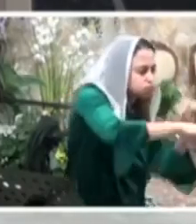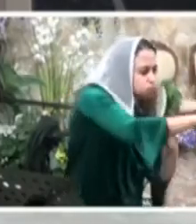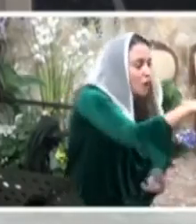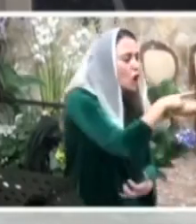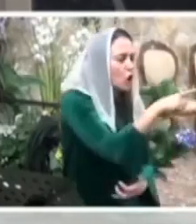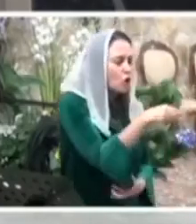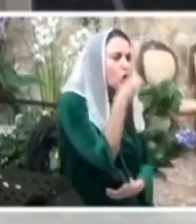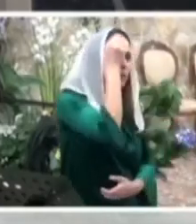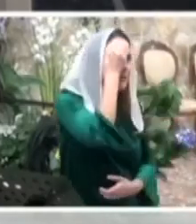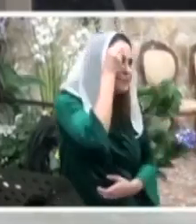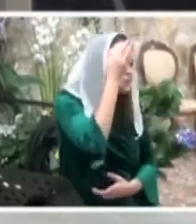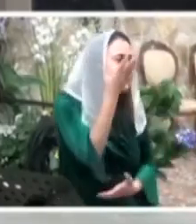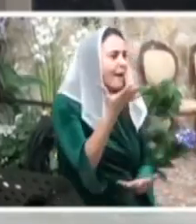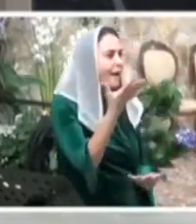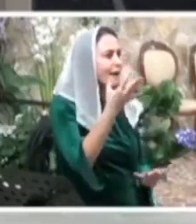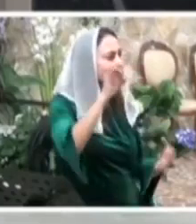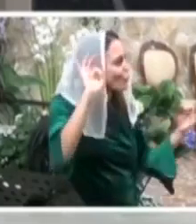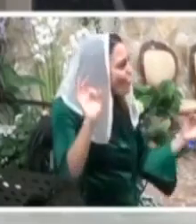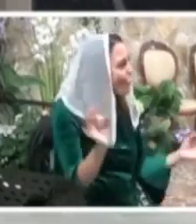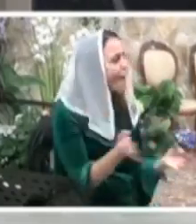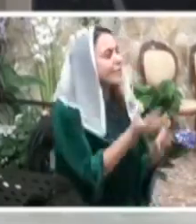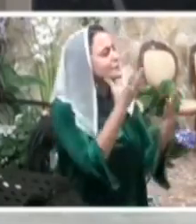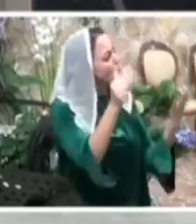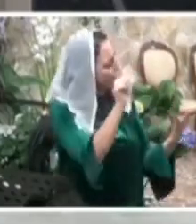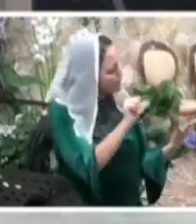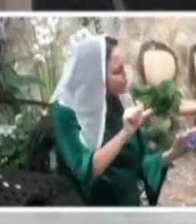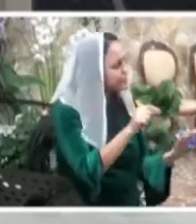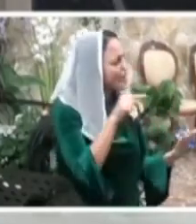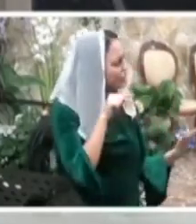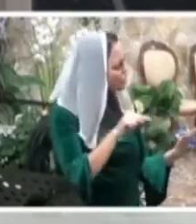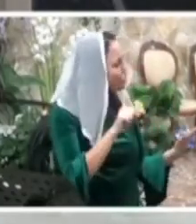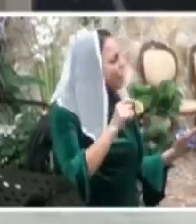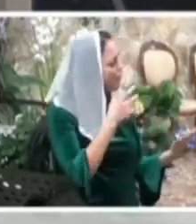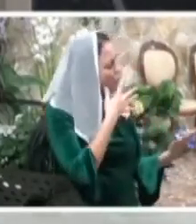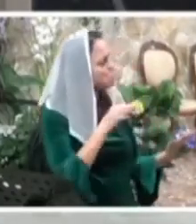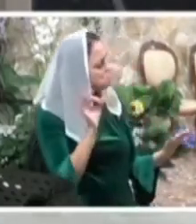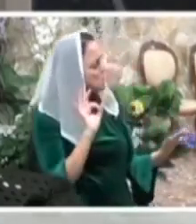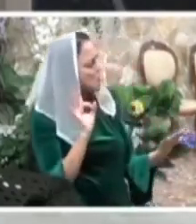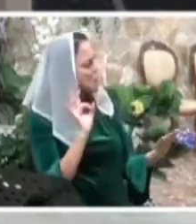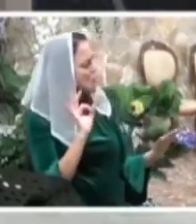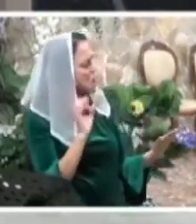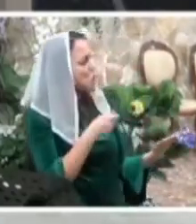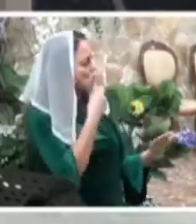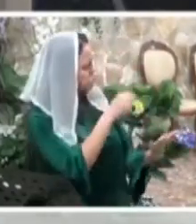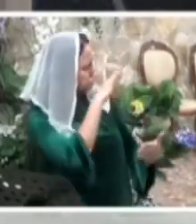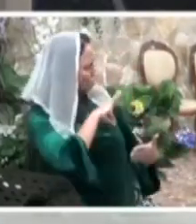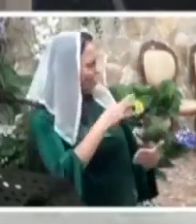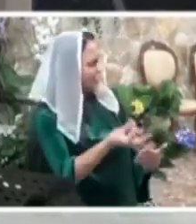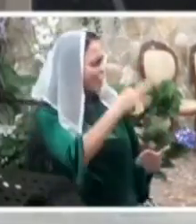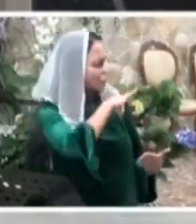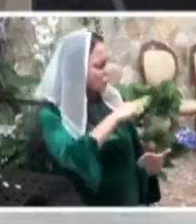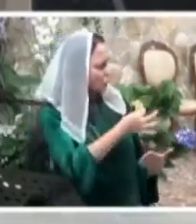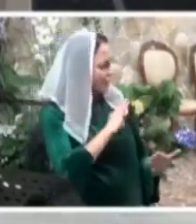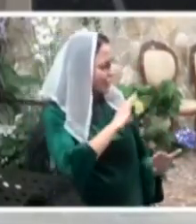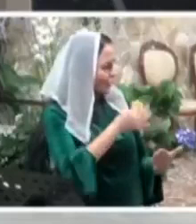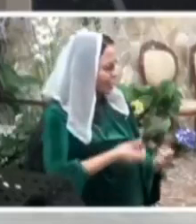una ulteriore possibilità anche in quel giorno di guadagnare qualcosa di più.